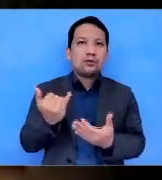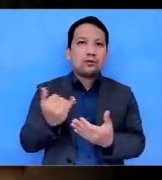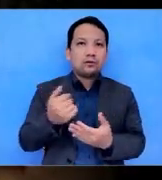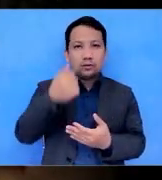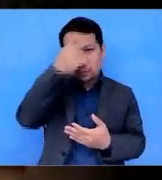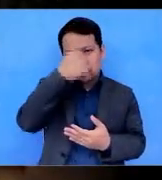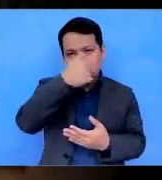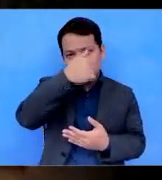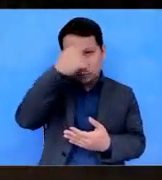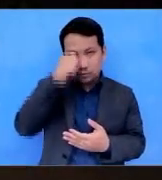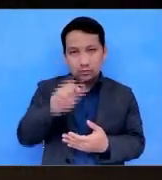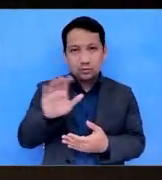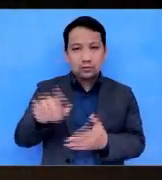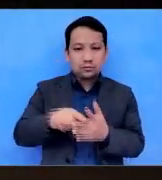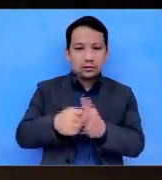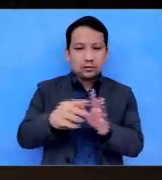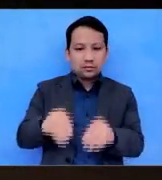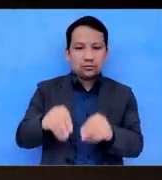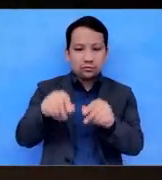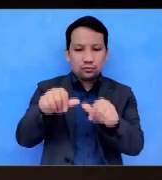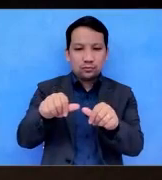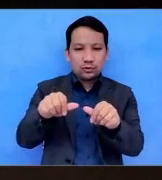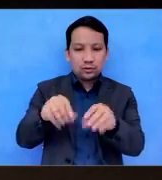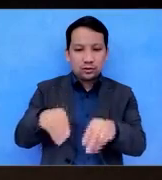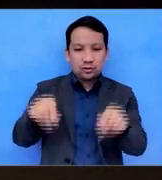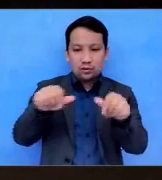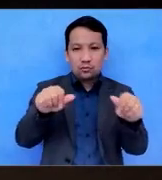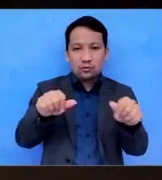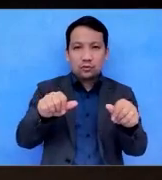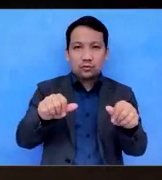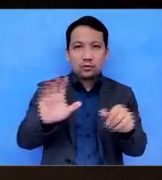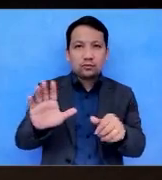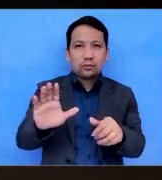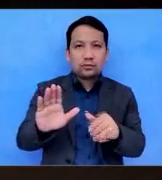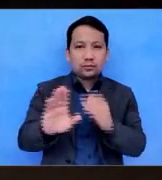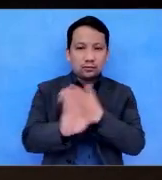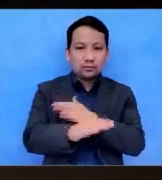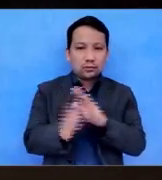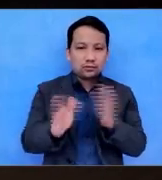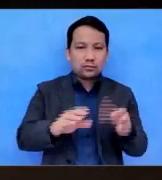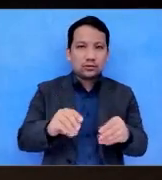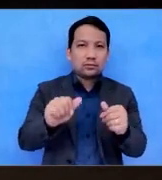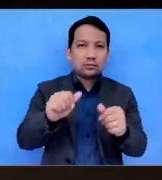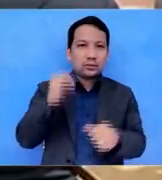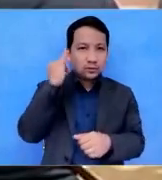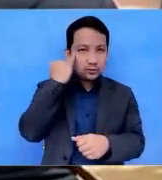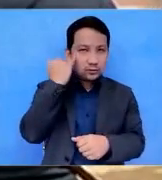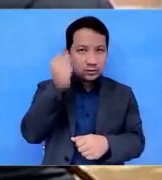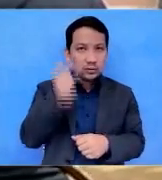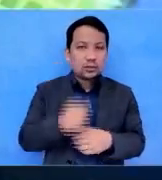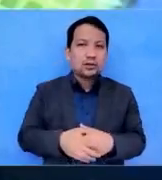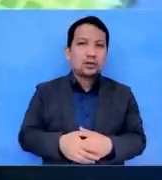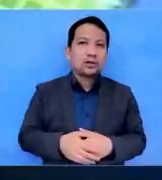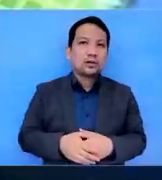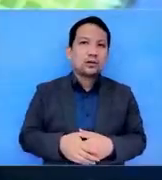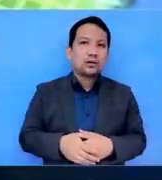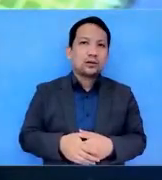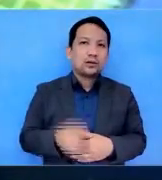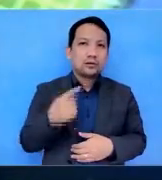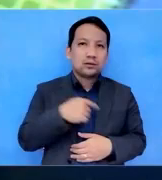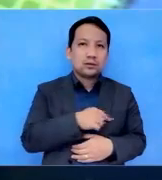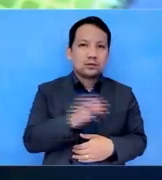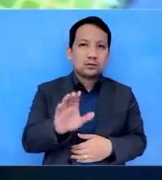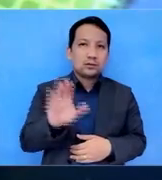ang iyong pinanggalingan at abo rin sa wakas ang iyong babalikan. Jess. Gio, para ba sa ating mga deboto